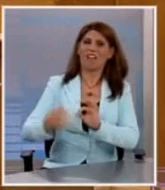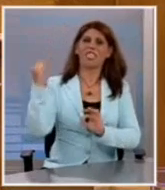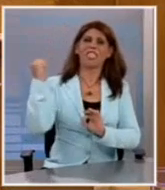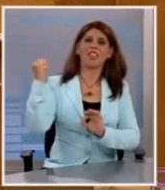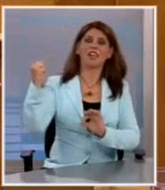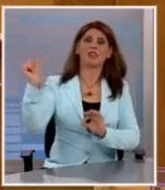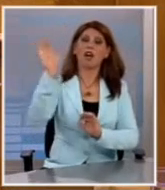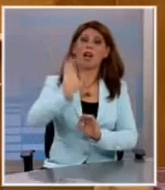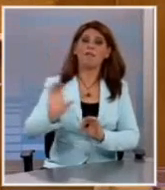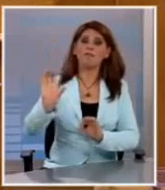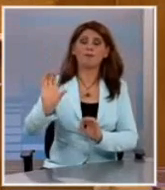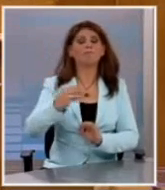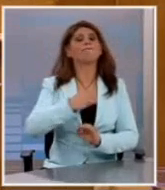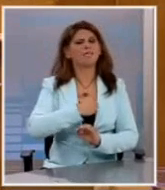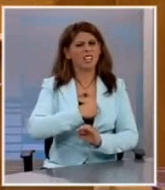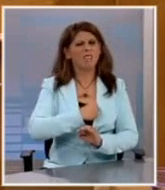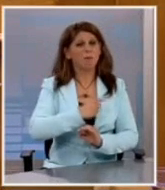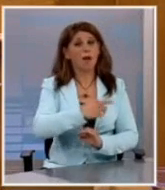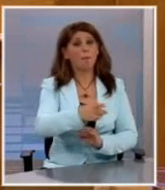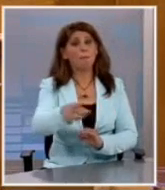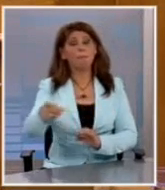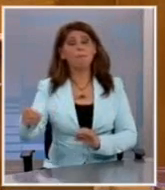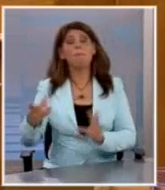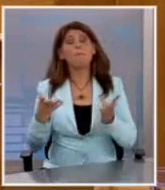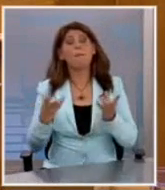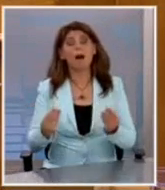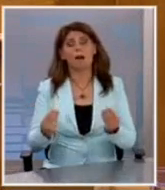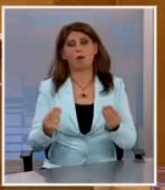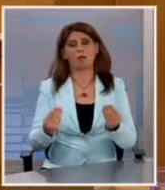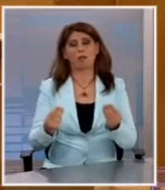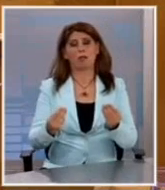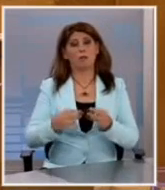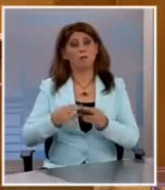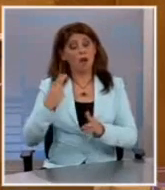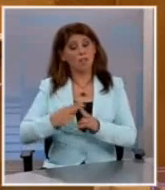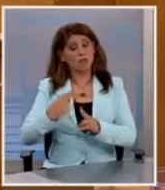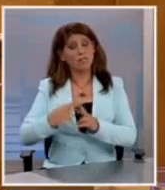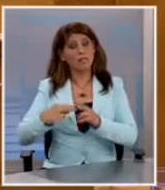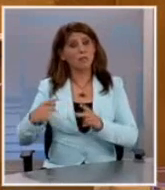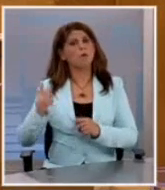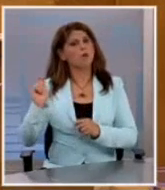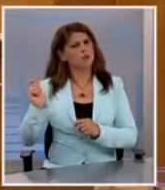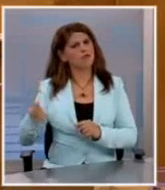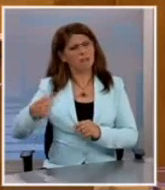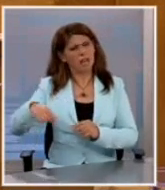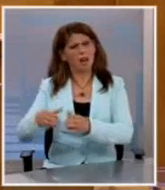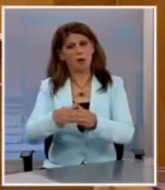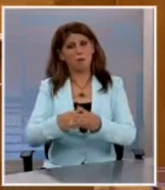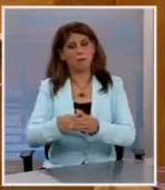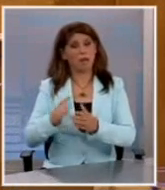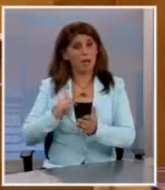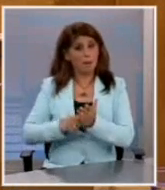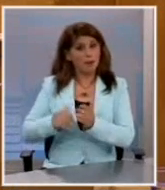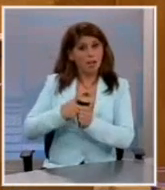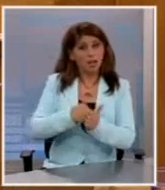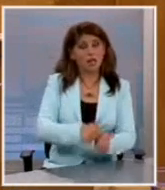Ευρώπης. Και λυπάμαι πάρα πολύ που η αξιωματική αντιπολίτευση, αλλά και η άλλη αντιπολίτευση, γιατί να ακολουθήσει το παράδειγμα